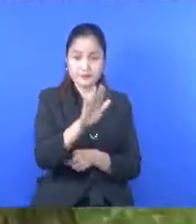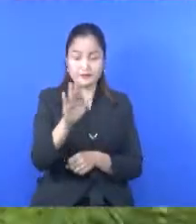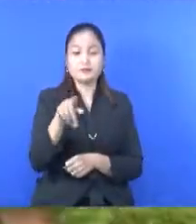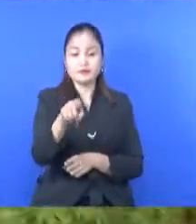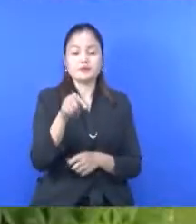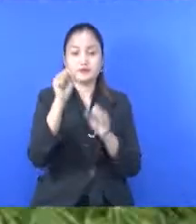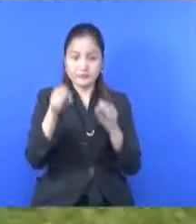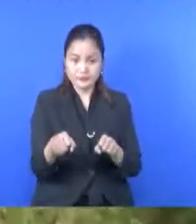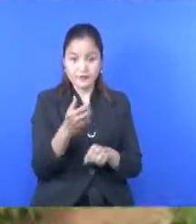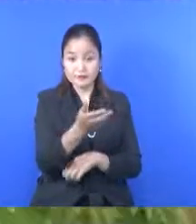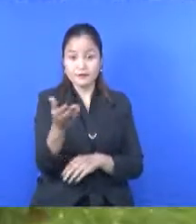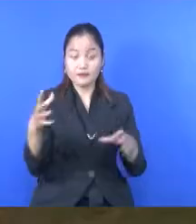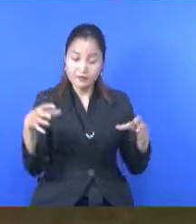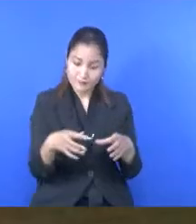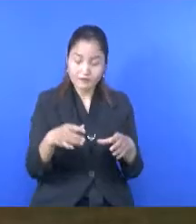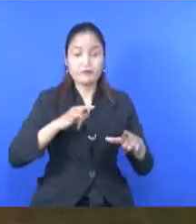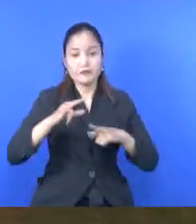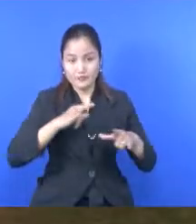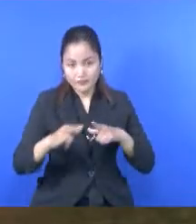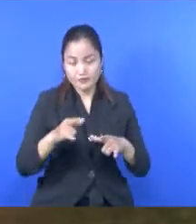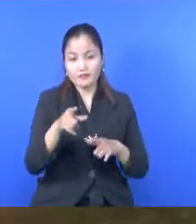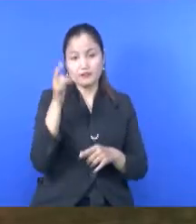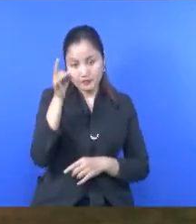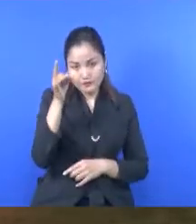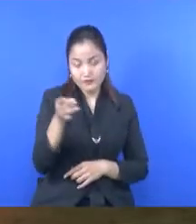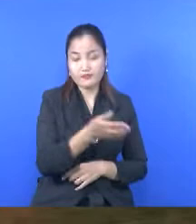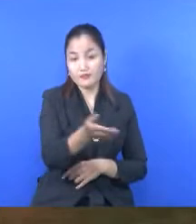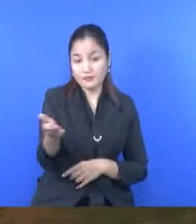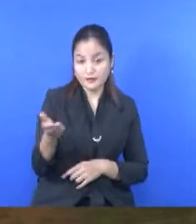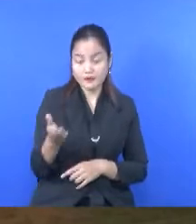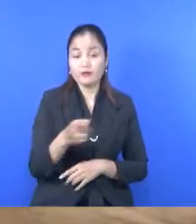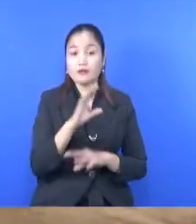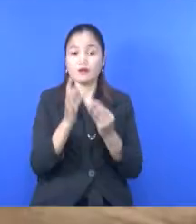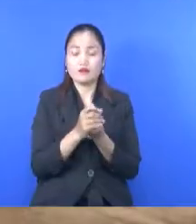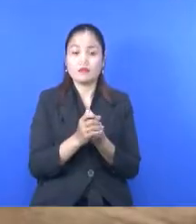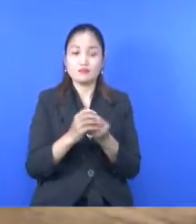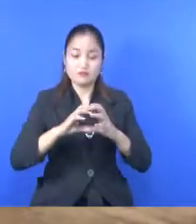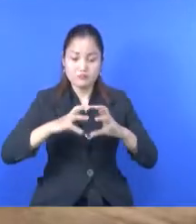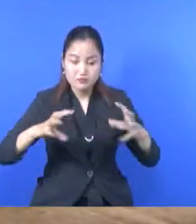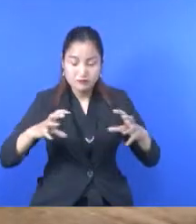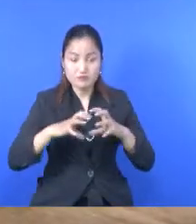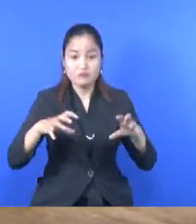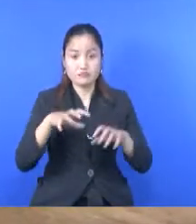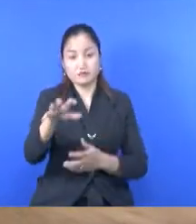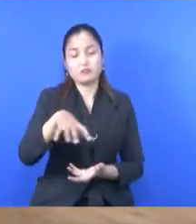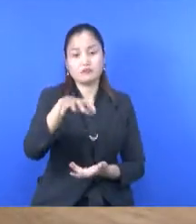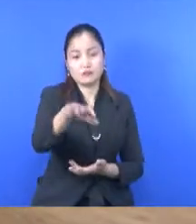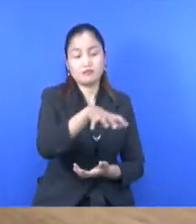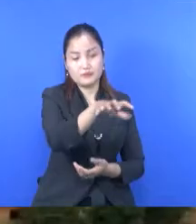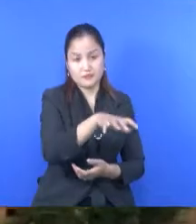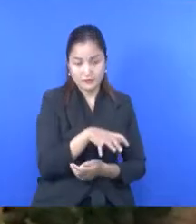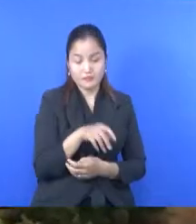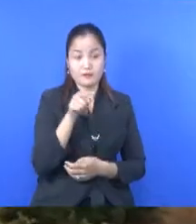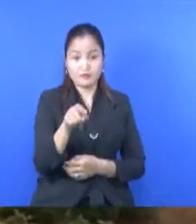គឺមានក្រុមការងារបច្ចេកទេសផ្ដល់ការណែនាំនិងមានគ្រឿងចក្រគ្រប់គ្រាន់សម្រាប់ទ្រទ្រង់ដល់ដៃគូសហការដាំដុះ